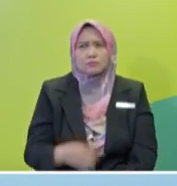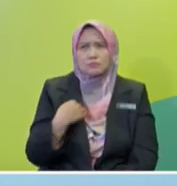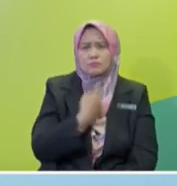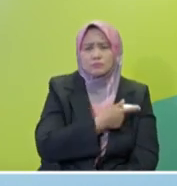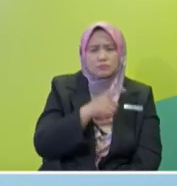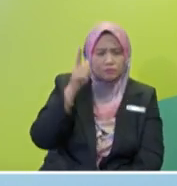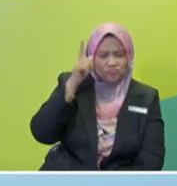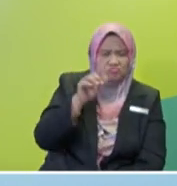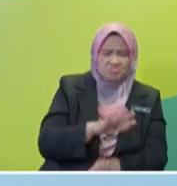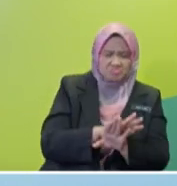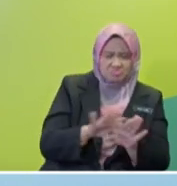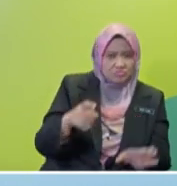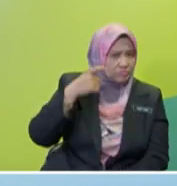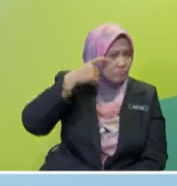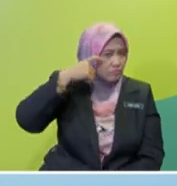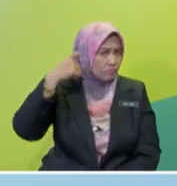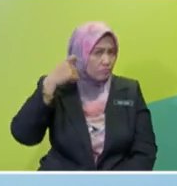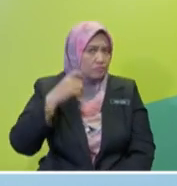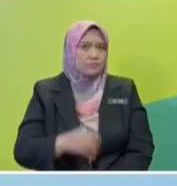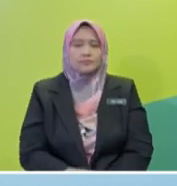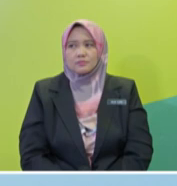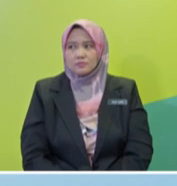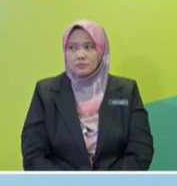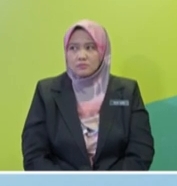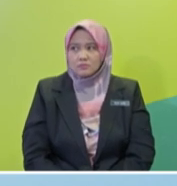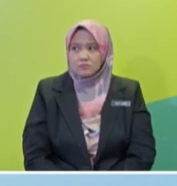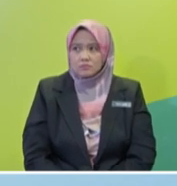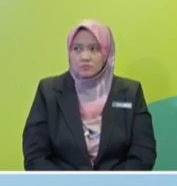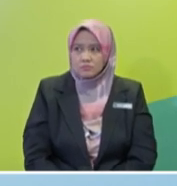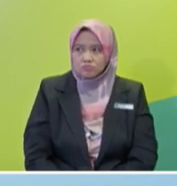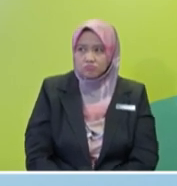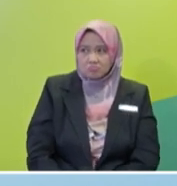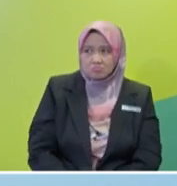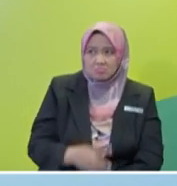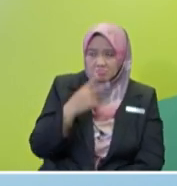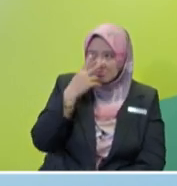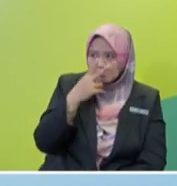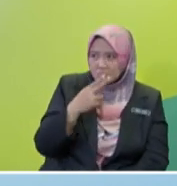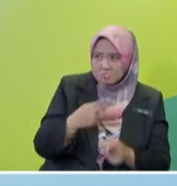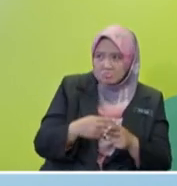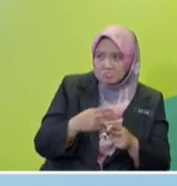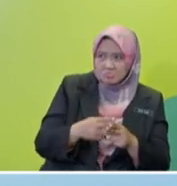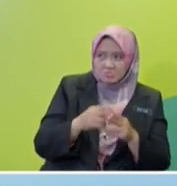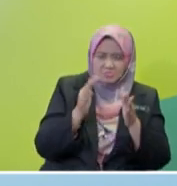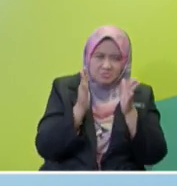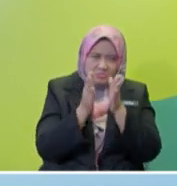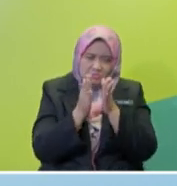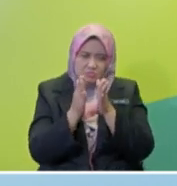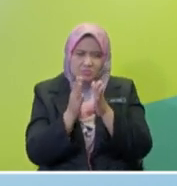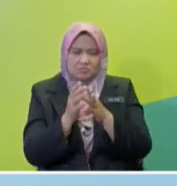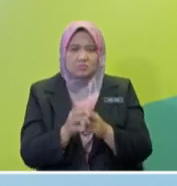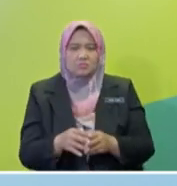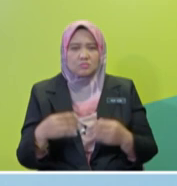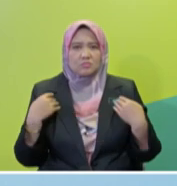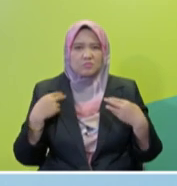menarik paparan tersebut biodata diri saya huruf kecil shampo Oke macam